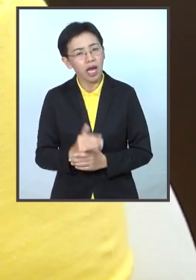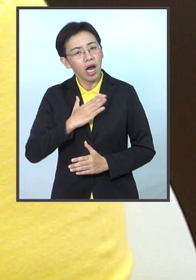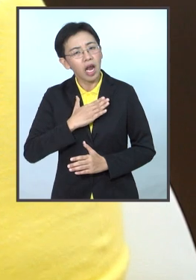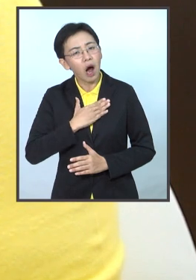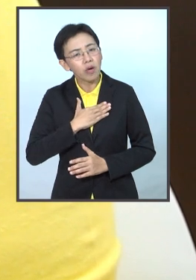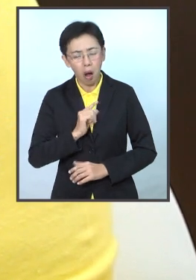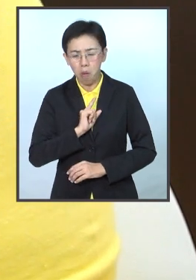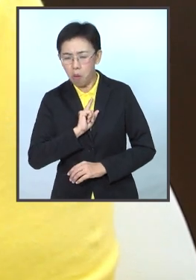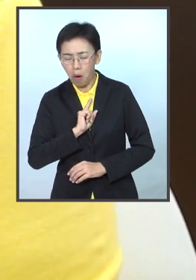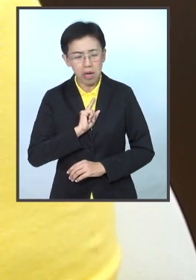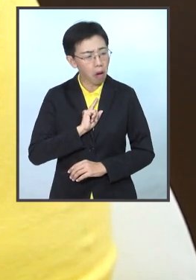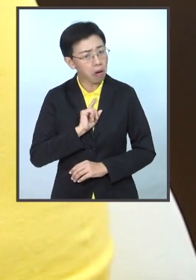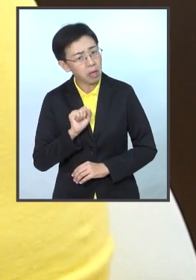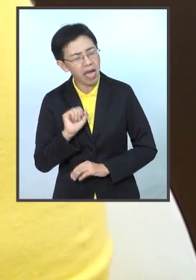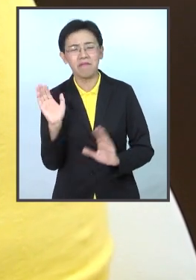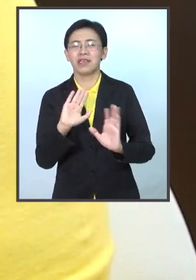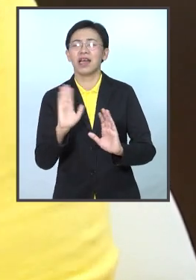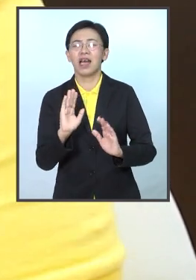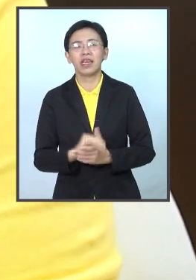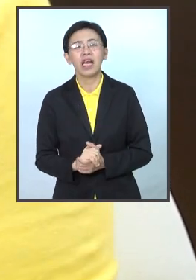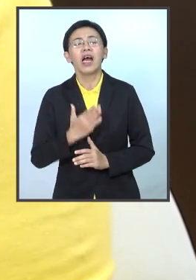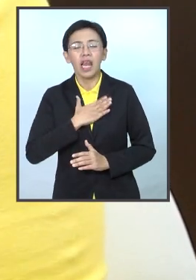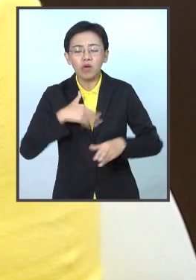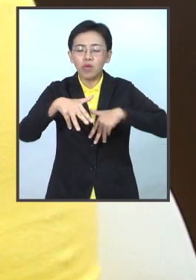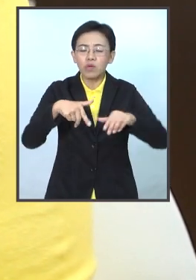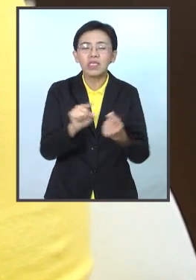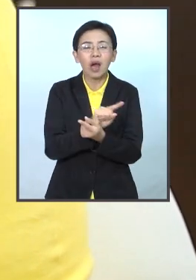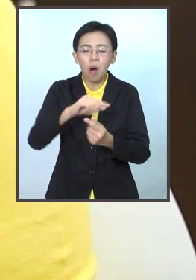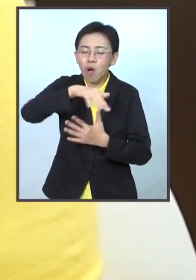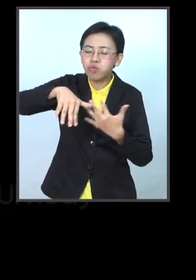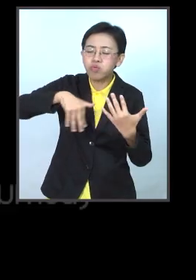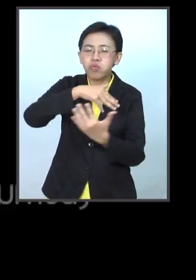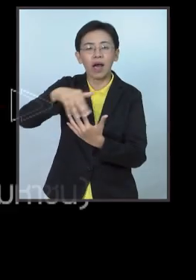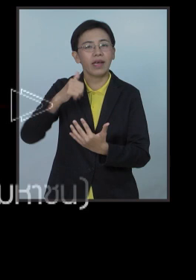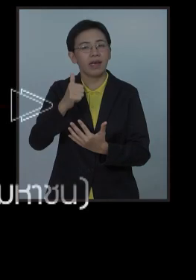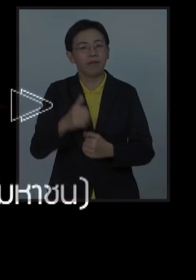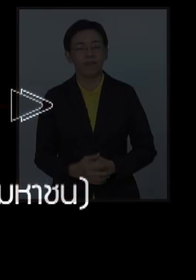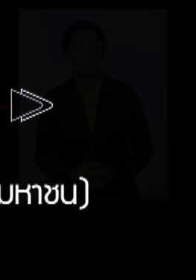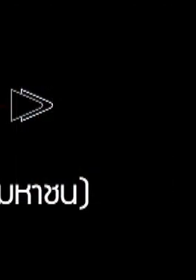ราอยู่ในโลกคนเดียวหรือเปล่ามันก็ไม่ใช่เราต้องอยู่ในสังคมให้ได้